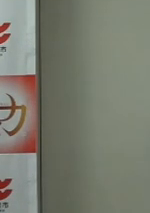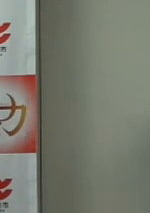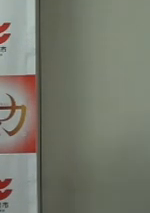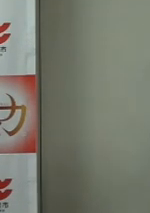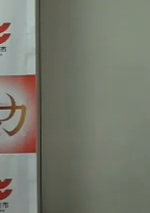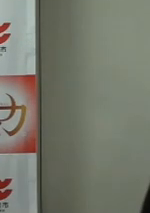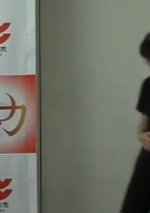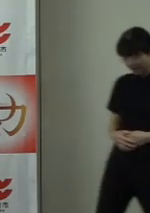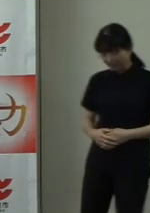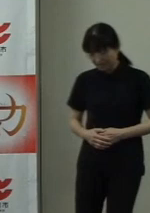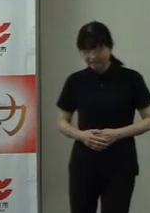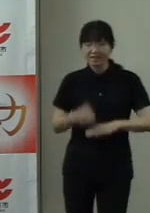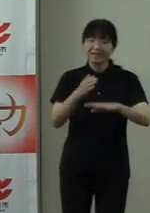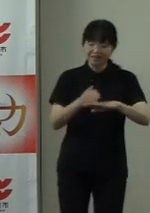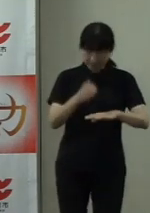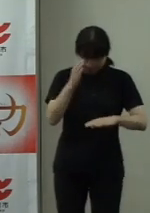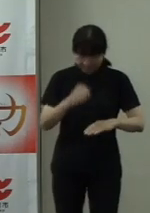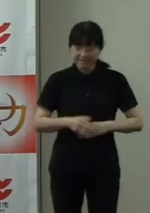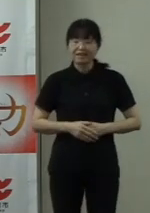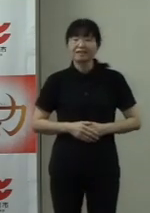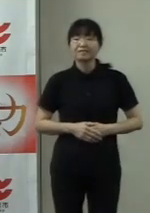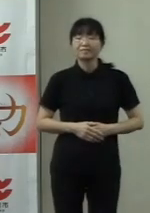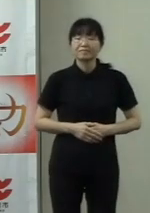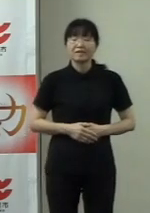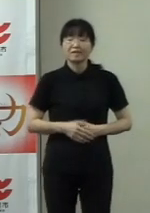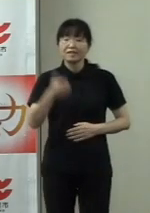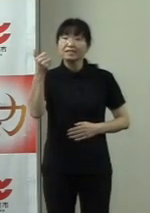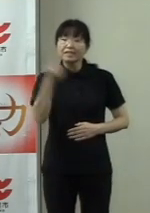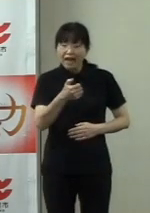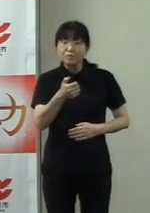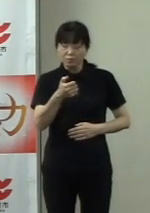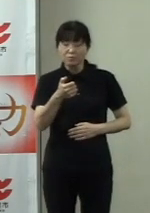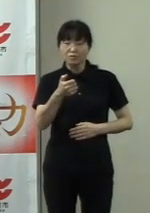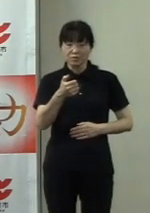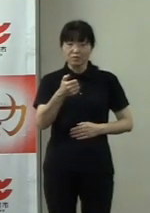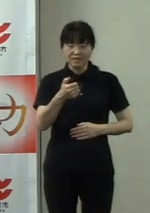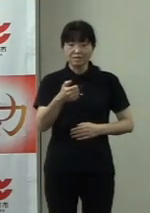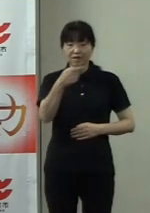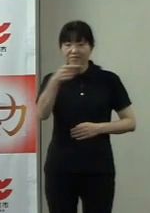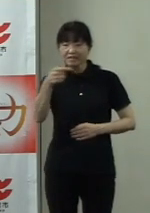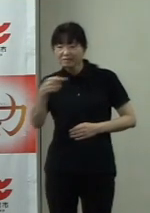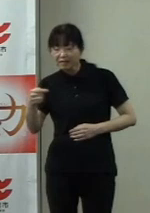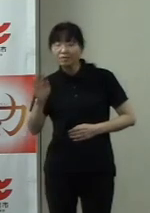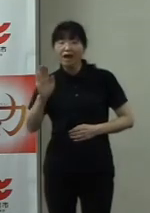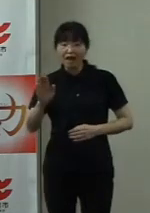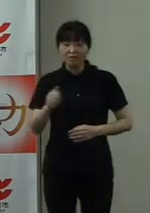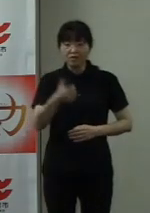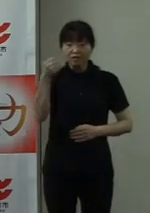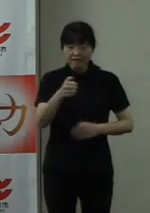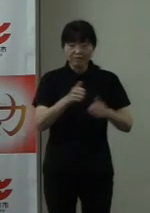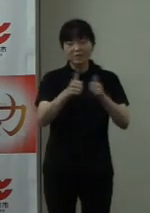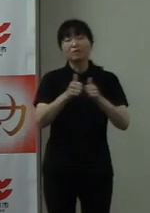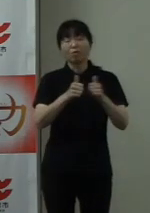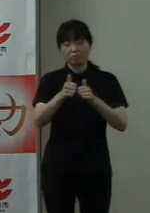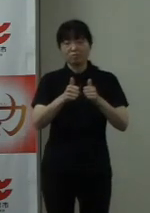はい、ありがとうございました。これタイムトライアルということで、減点項目があるようでありますけども、タイムトライアルで順位が